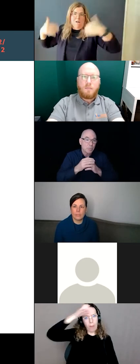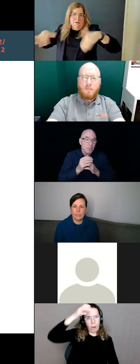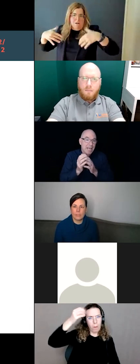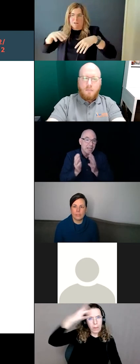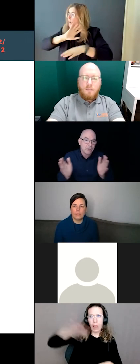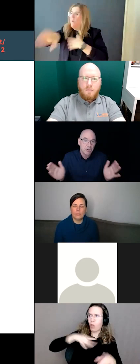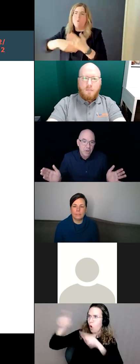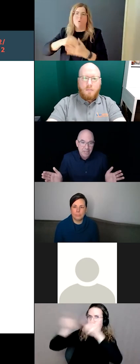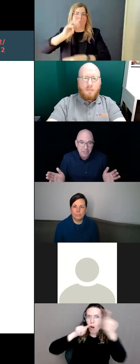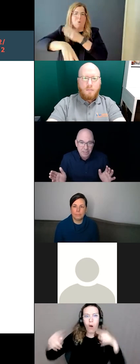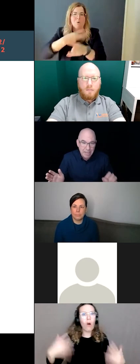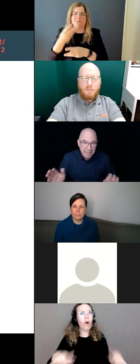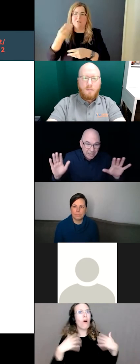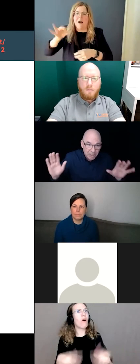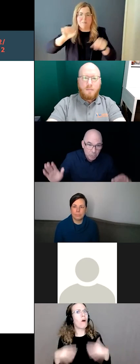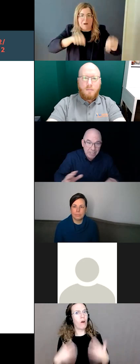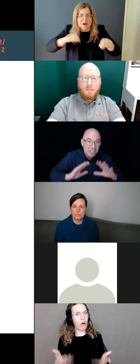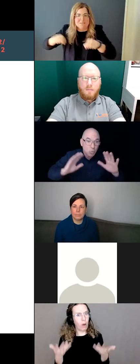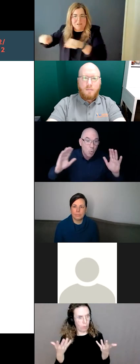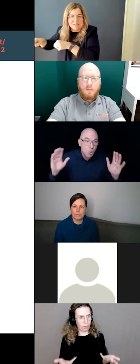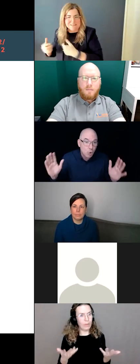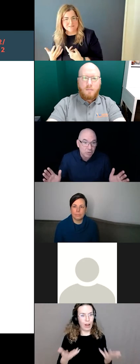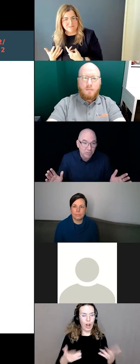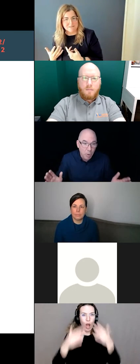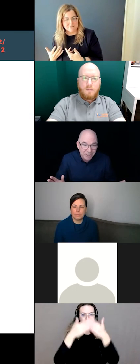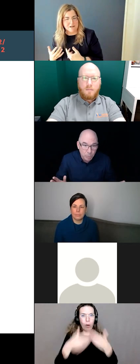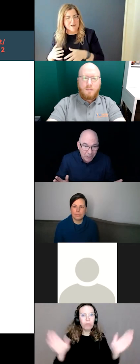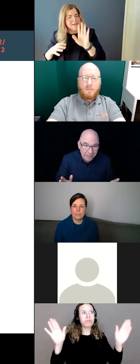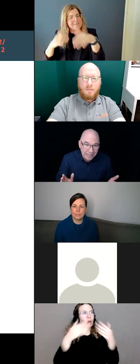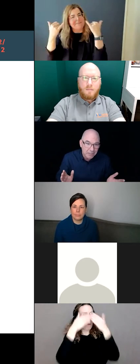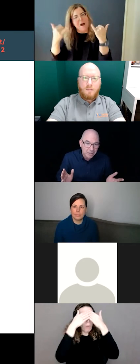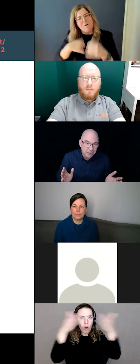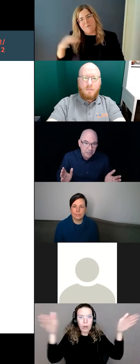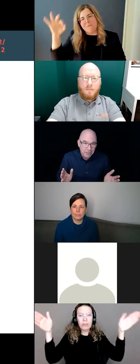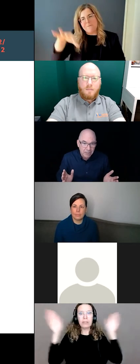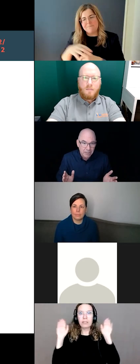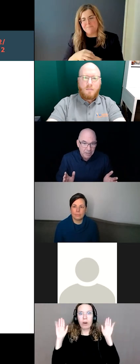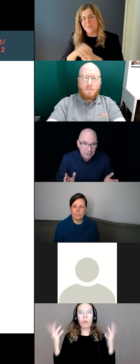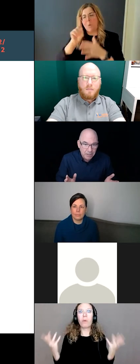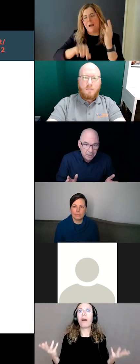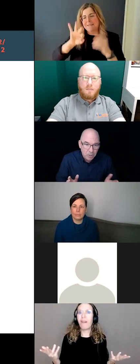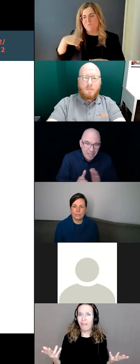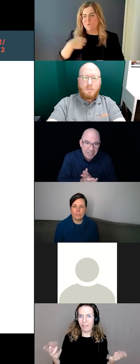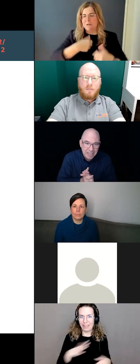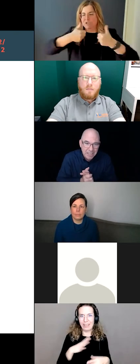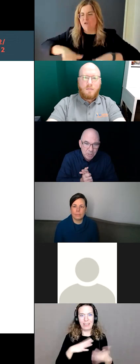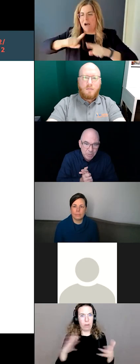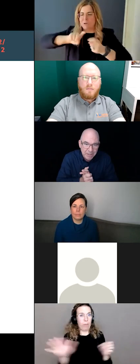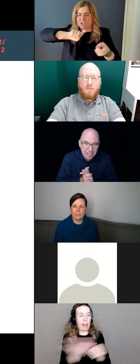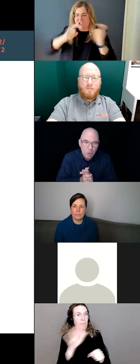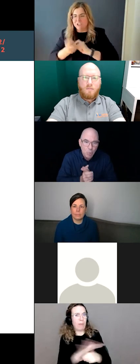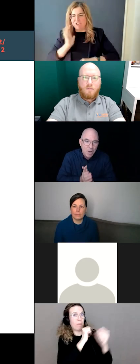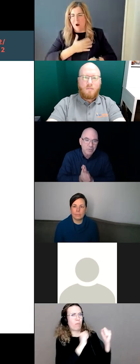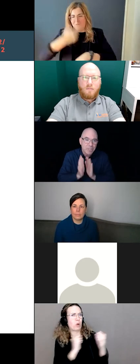Et là, ils vont élargir leur horizon et réalisent qu'il y a un monde de possibilités. Donc, j'aimerais